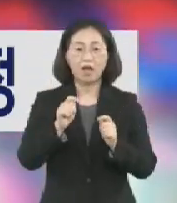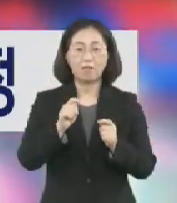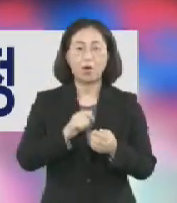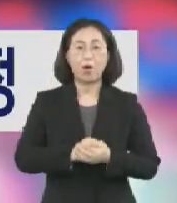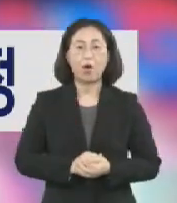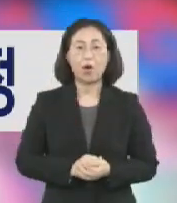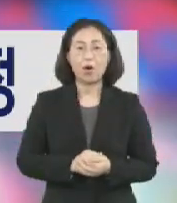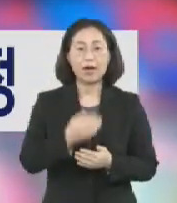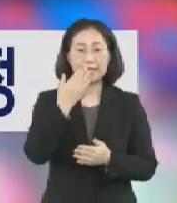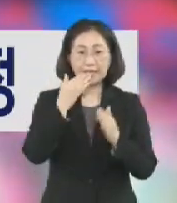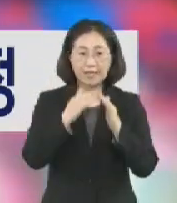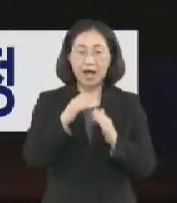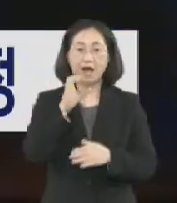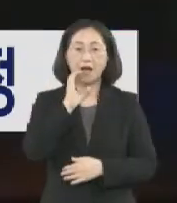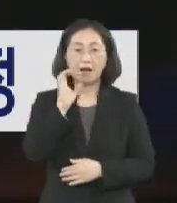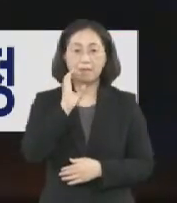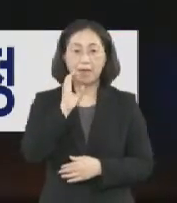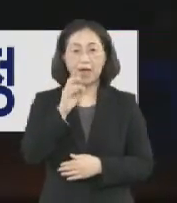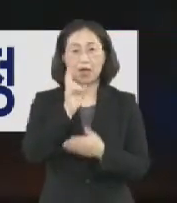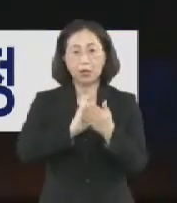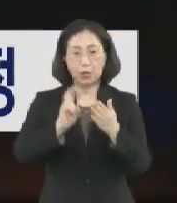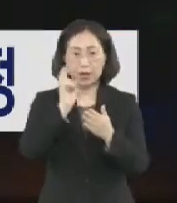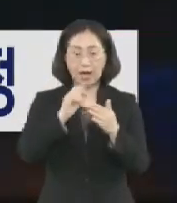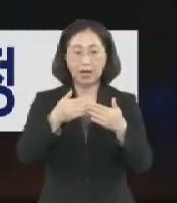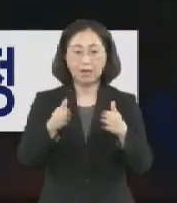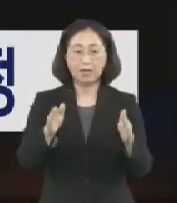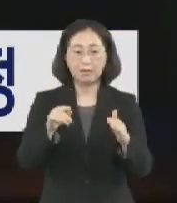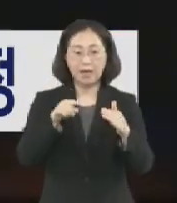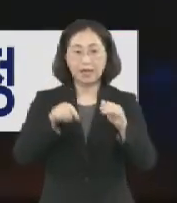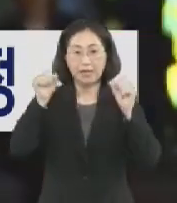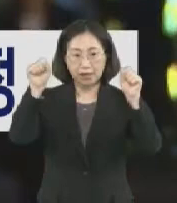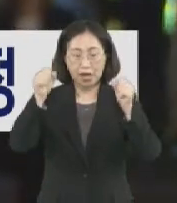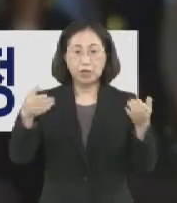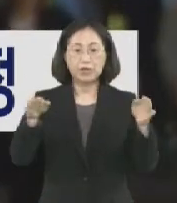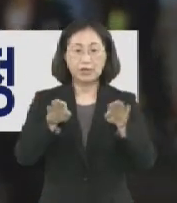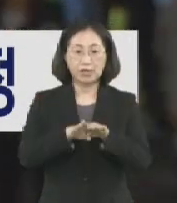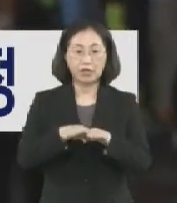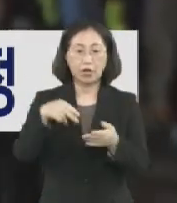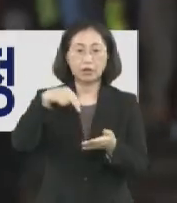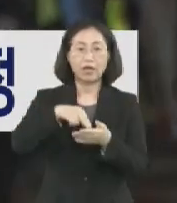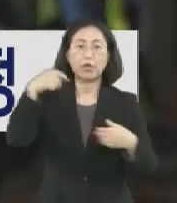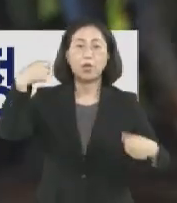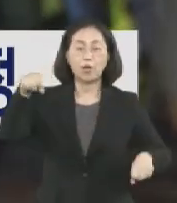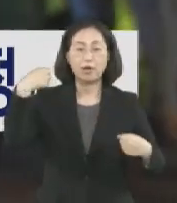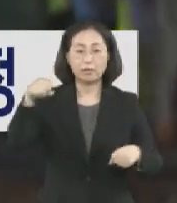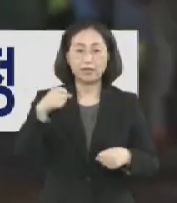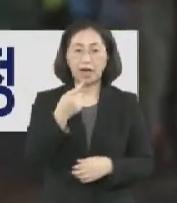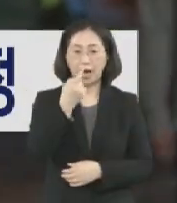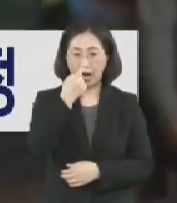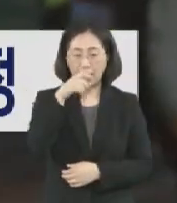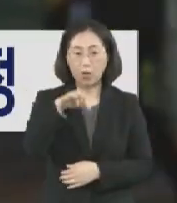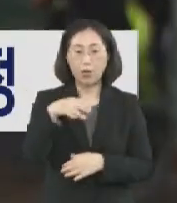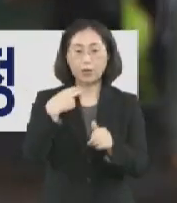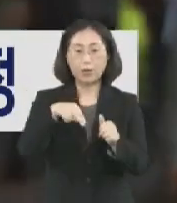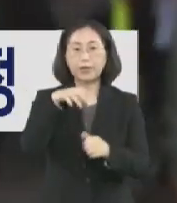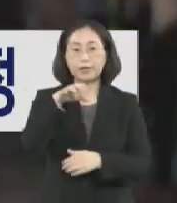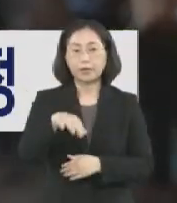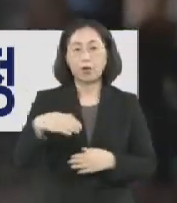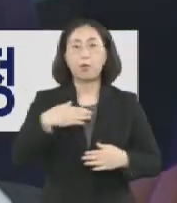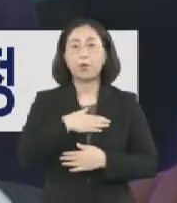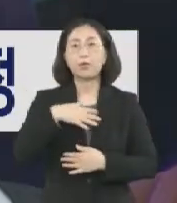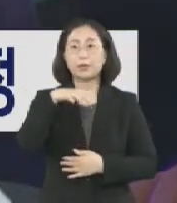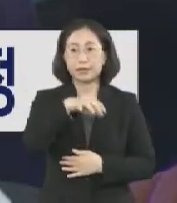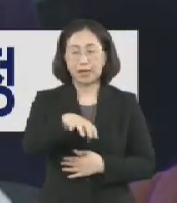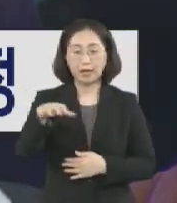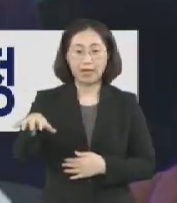포차 식당 카페 노래연습장 실내 체육시설 실내 스탠딩 공연장 학원 교습소 뭐 극장 업